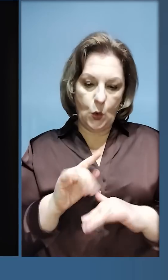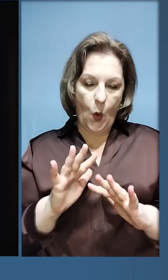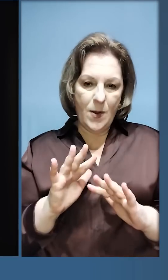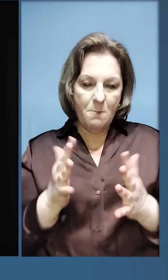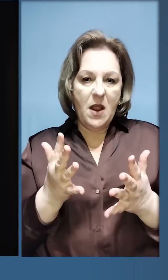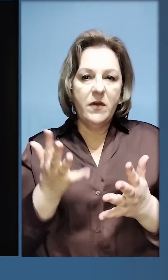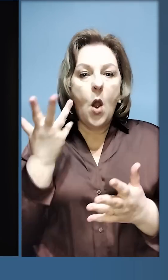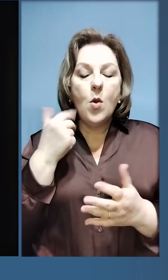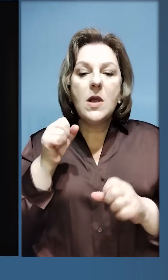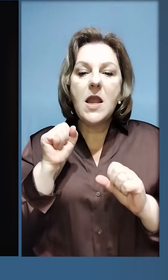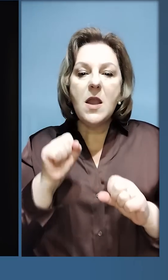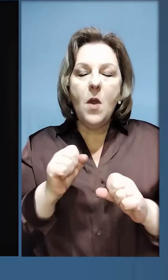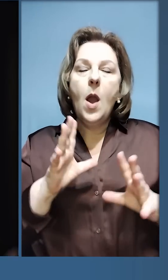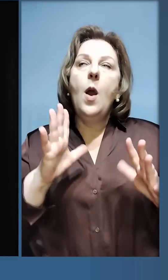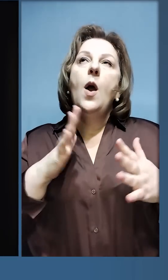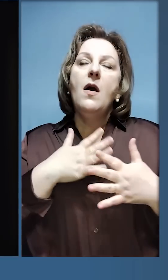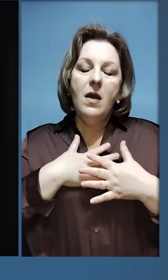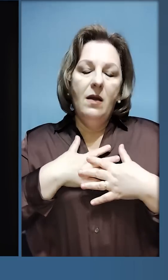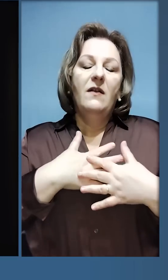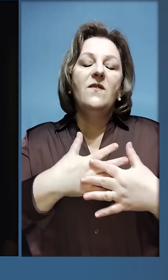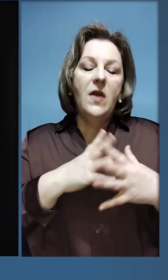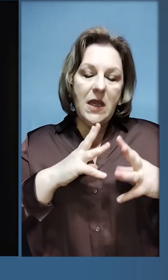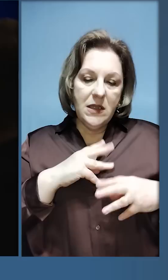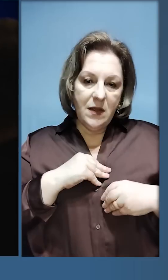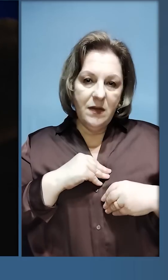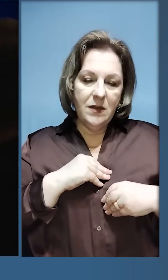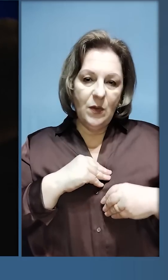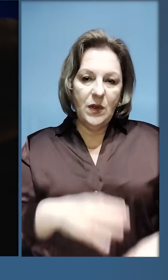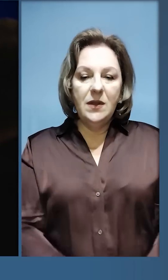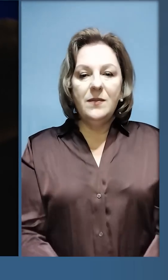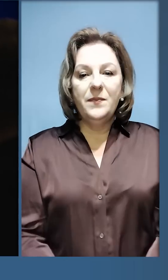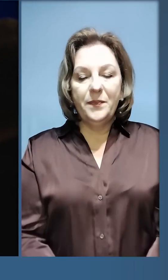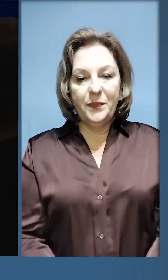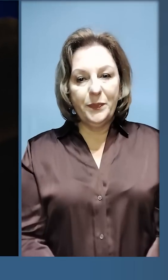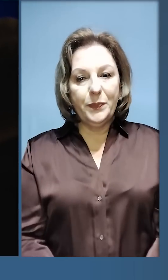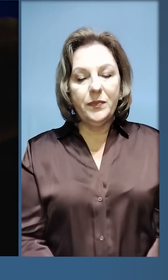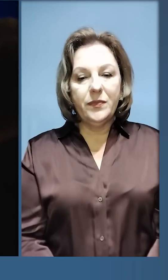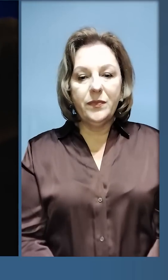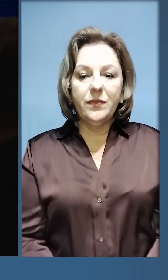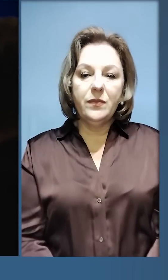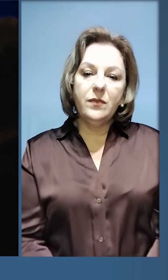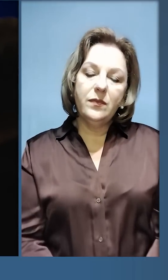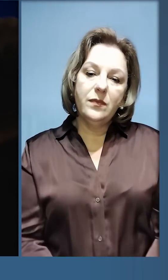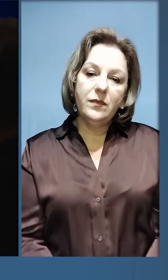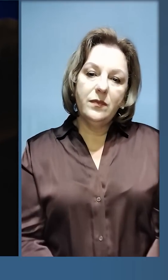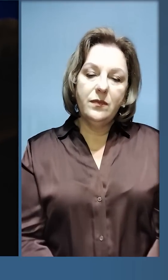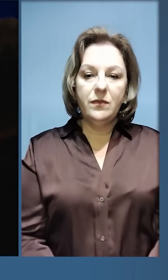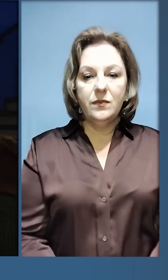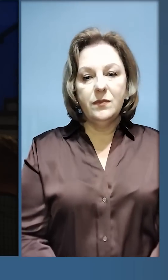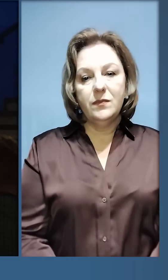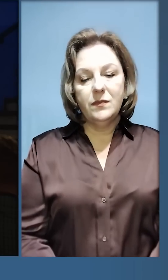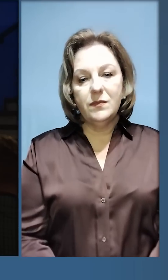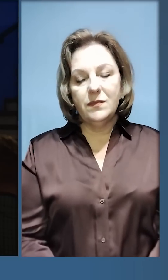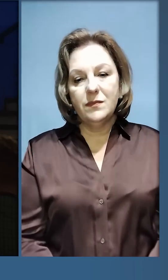– це той момент, коли можна, як то кажуть, видихнути. You're a different guy than you used to be. You do different things. What did you